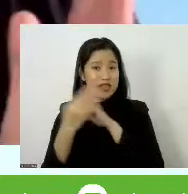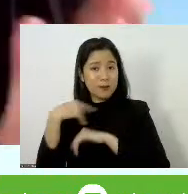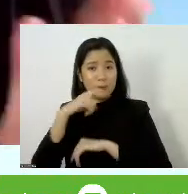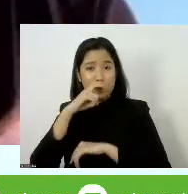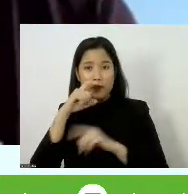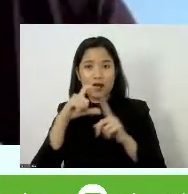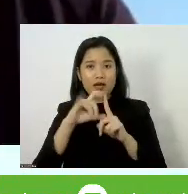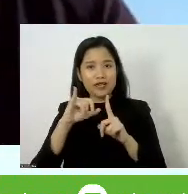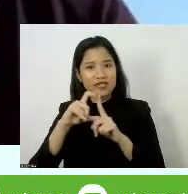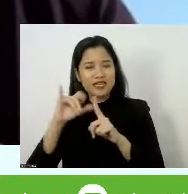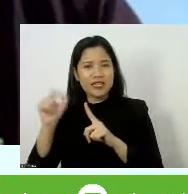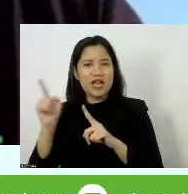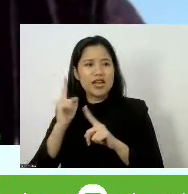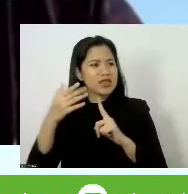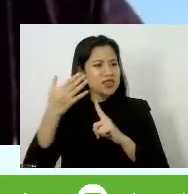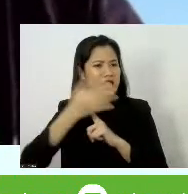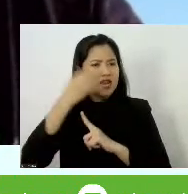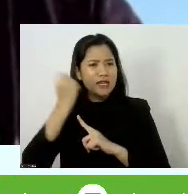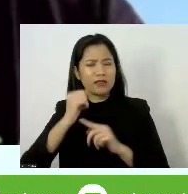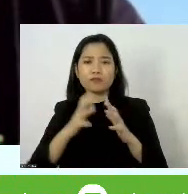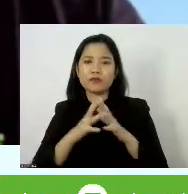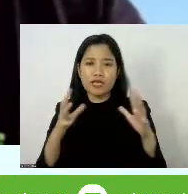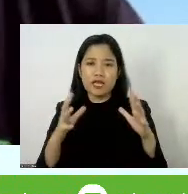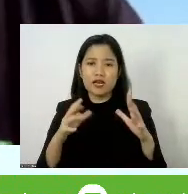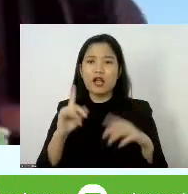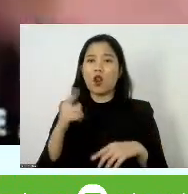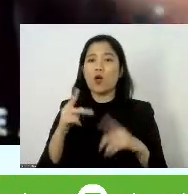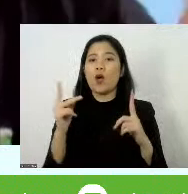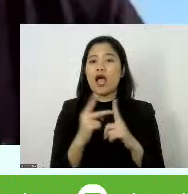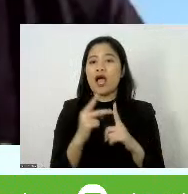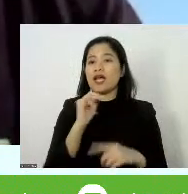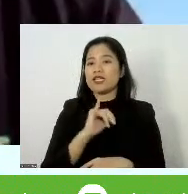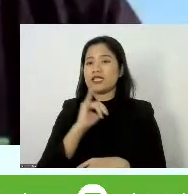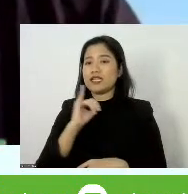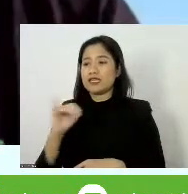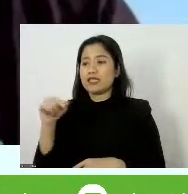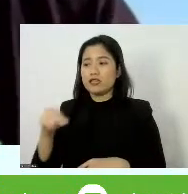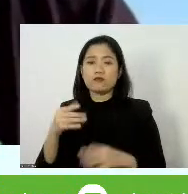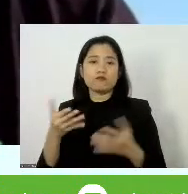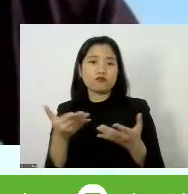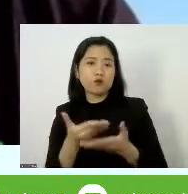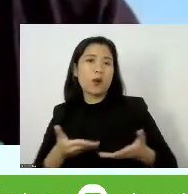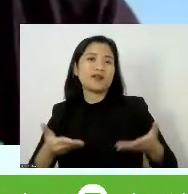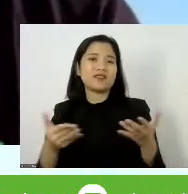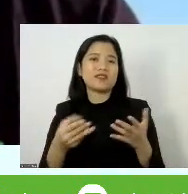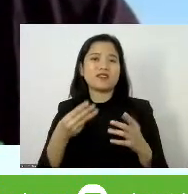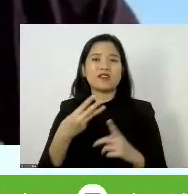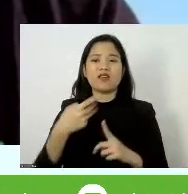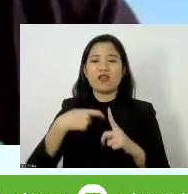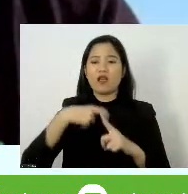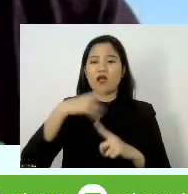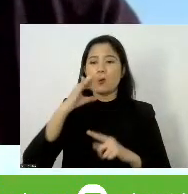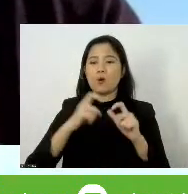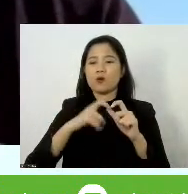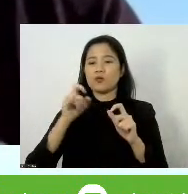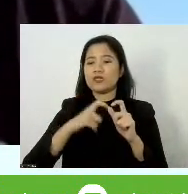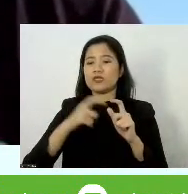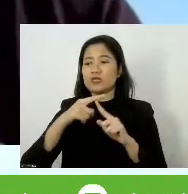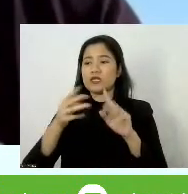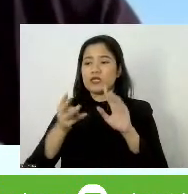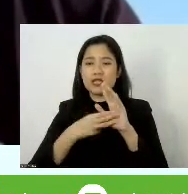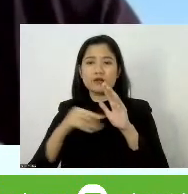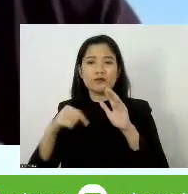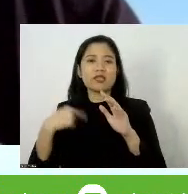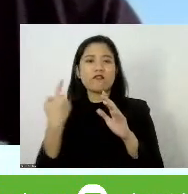punya target yang besar banget ya kalau Hai dari sekian banyak ekosistem organisasi dan orang-orang yang mau bantu itu kami